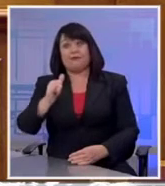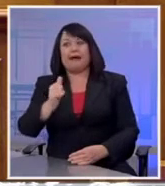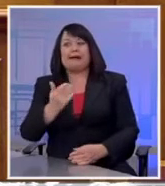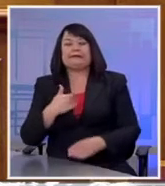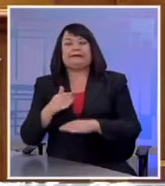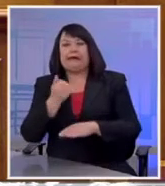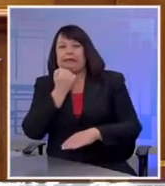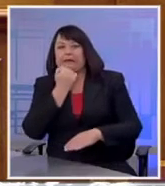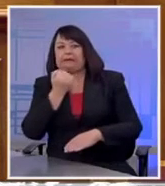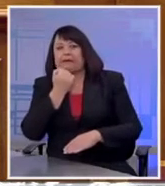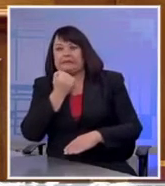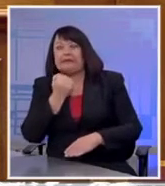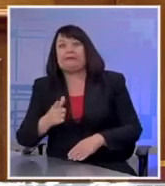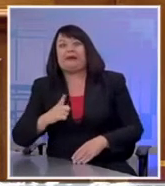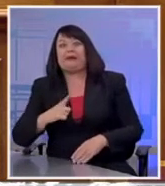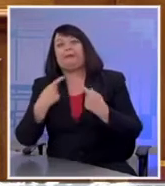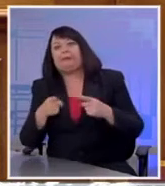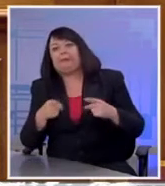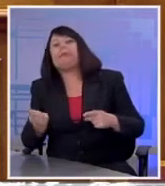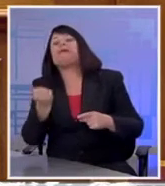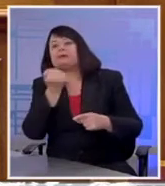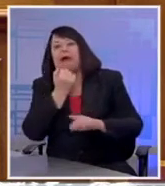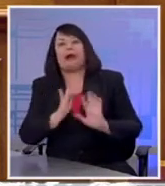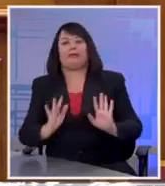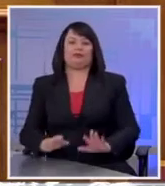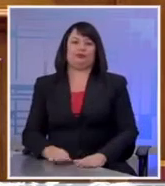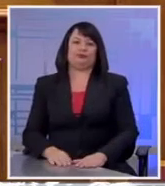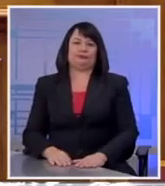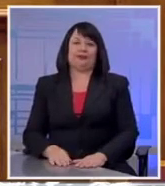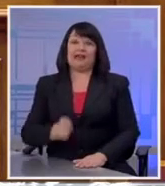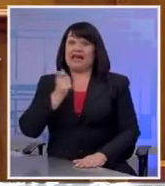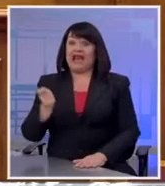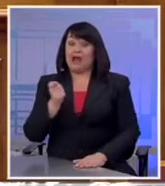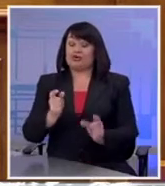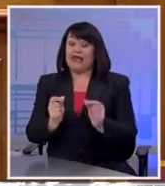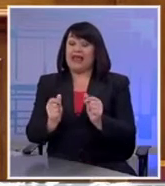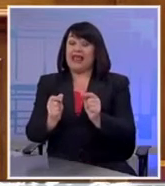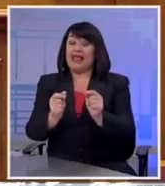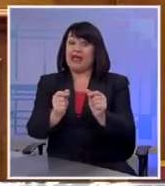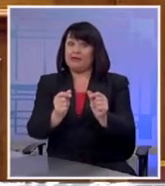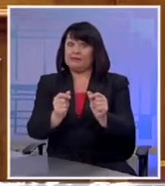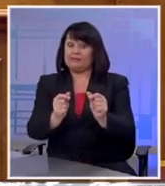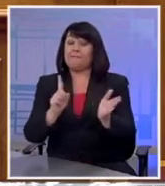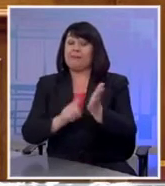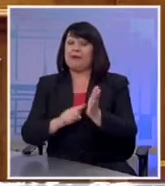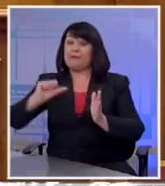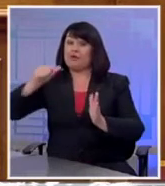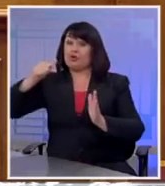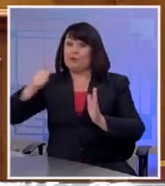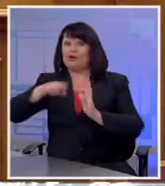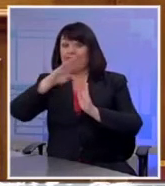Το χρέος θα ρυθμιστεί όταν η Ελλάδα έχει εκπληρώσει όλα